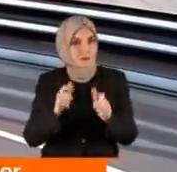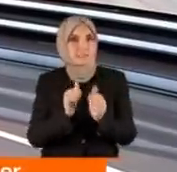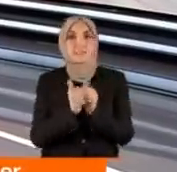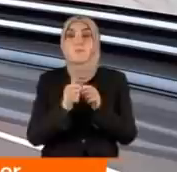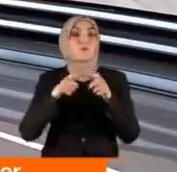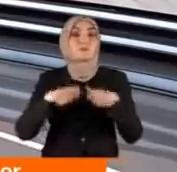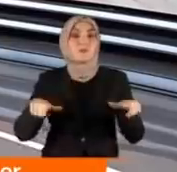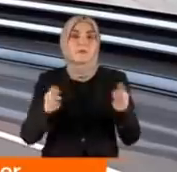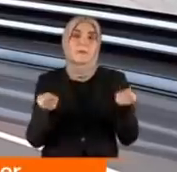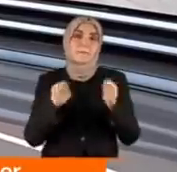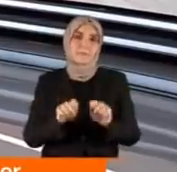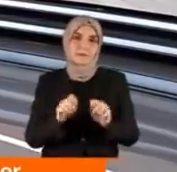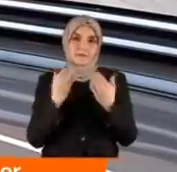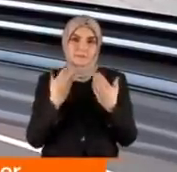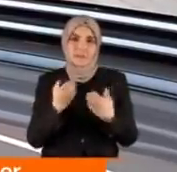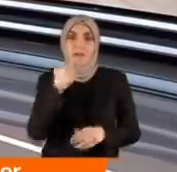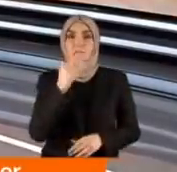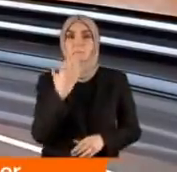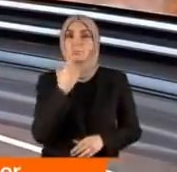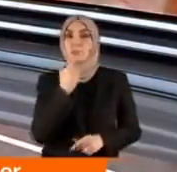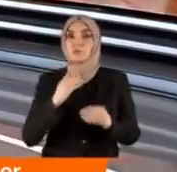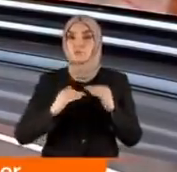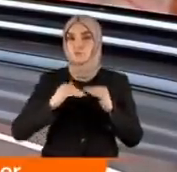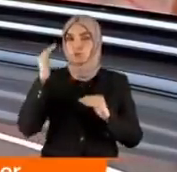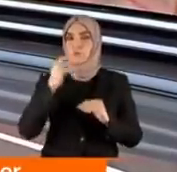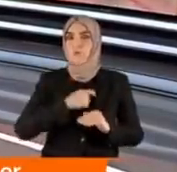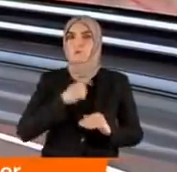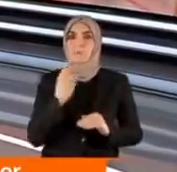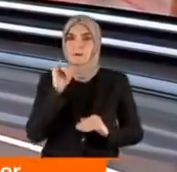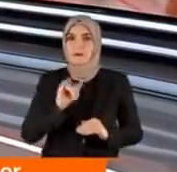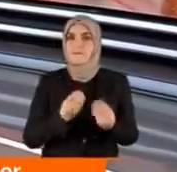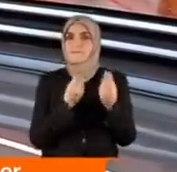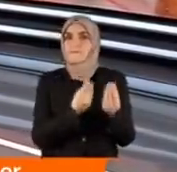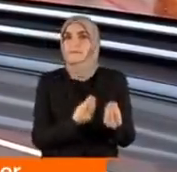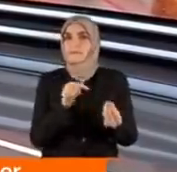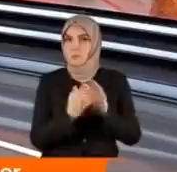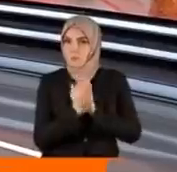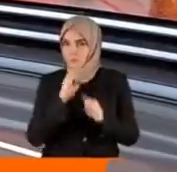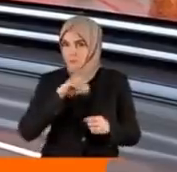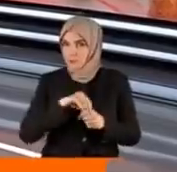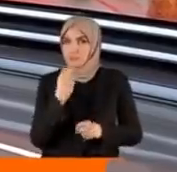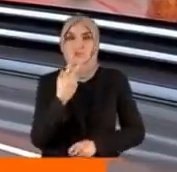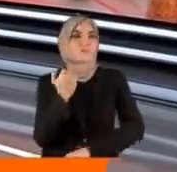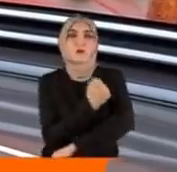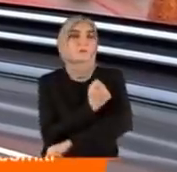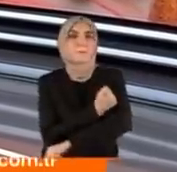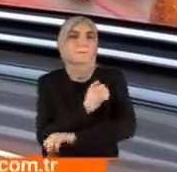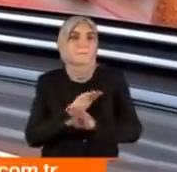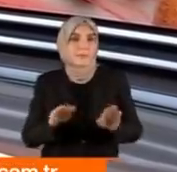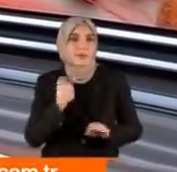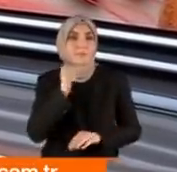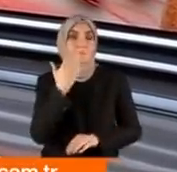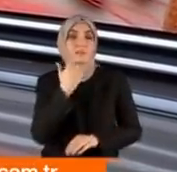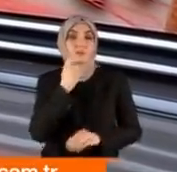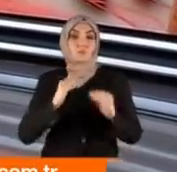spor salonları da kapalı. Ve 65 yaş üstüne özel bir hak tanındı bu dönemde. Çift doz aşısına olan 65